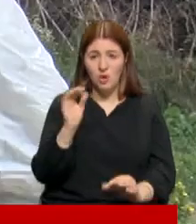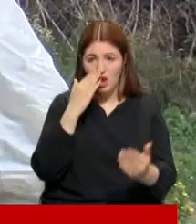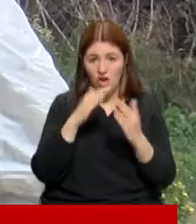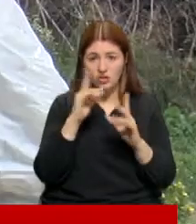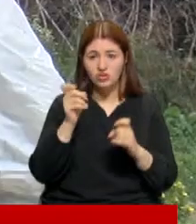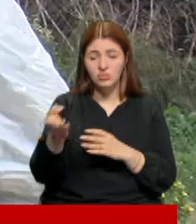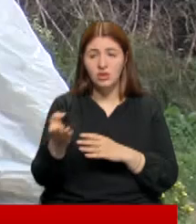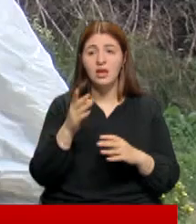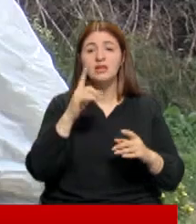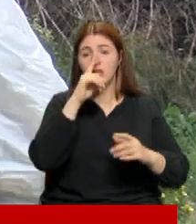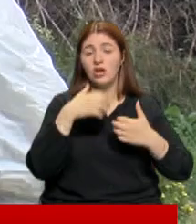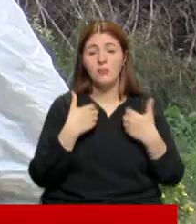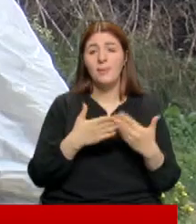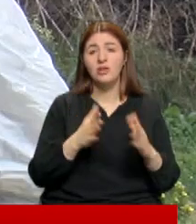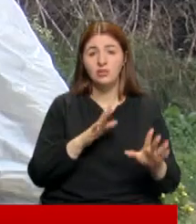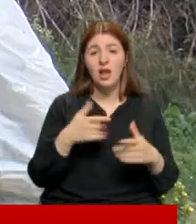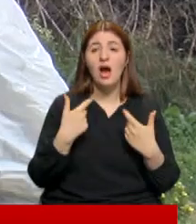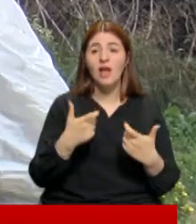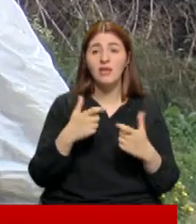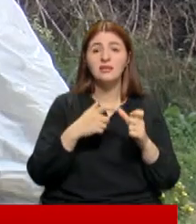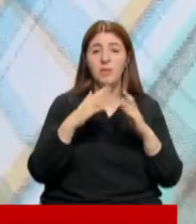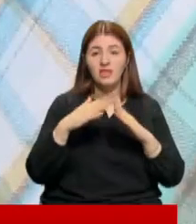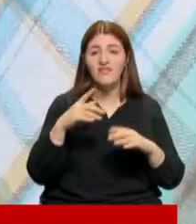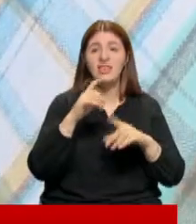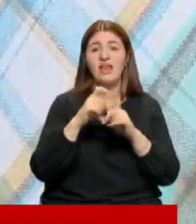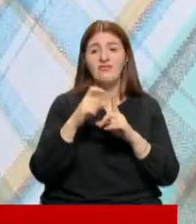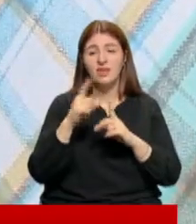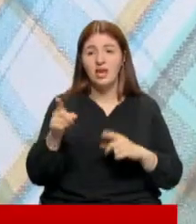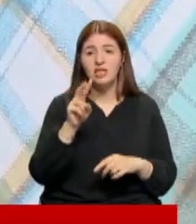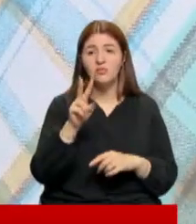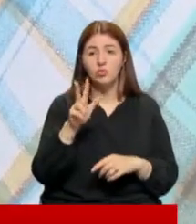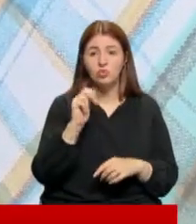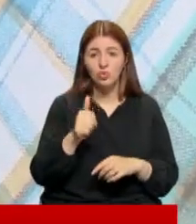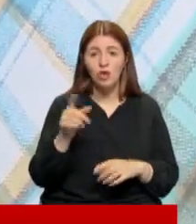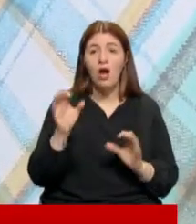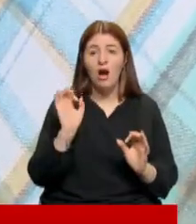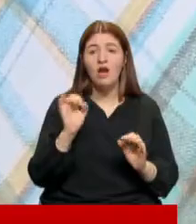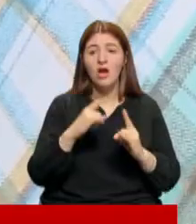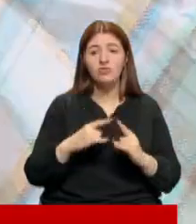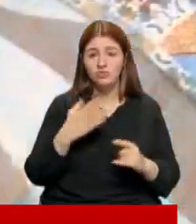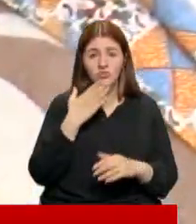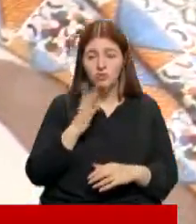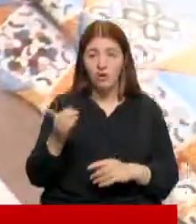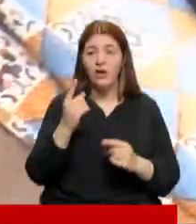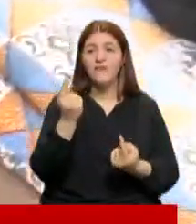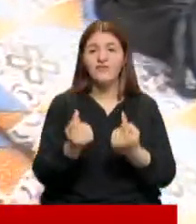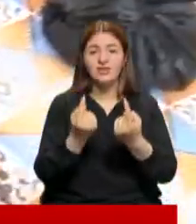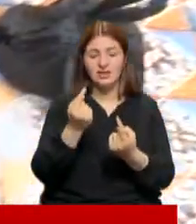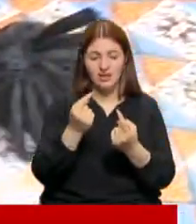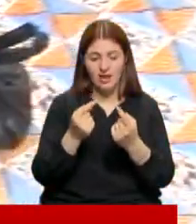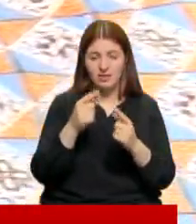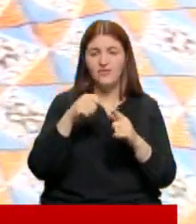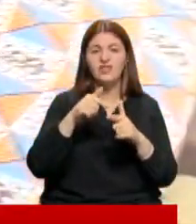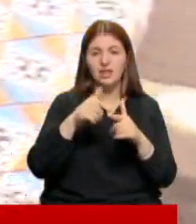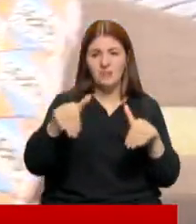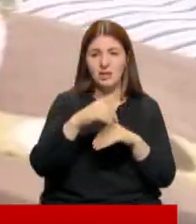sadece Kahramanmaraş'ta değil Hatay Samandağ ve defne'de de 23 günde hala çadır yok Fidanlık Mahallesinde